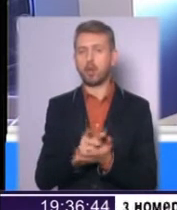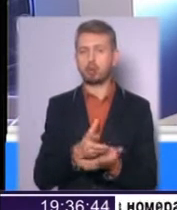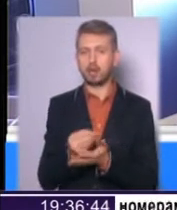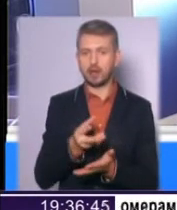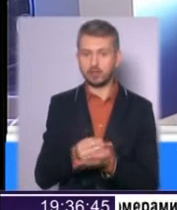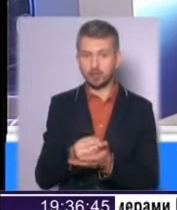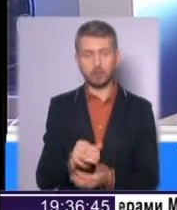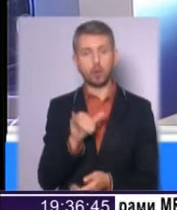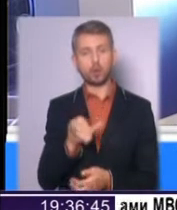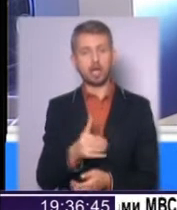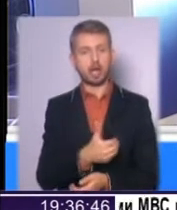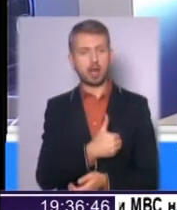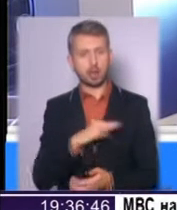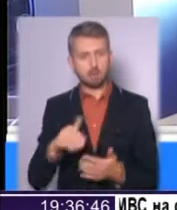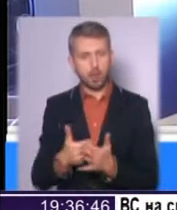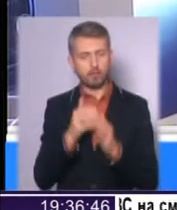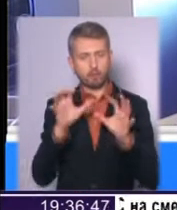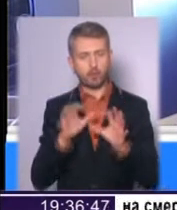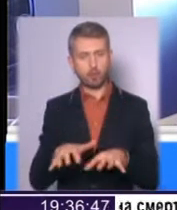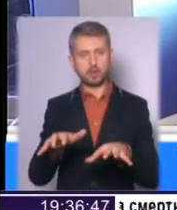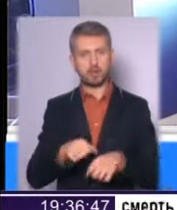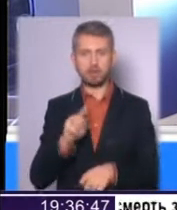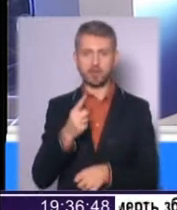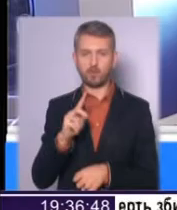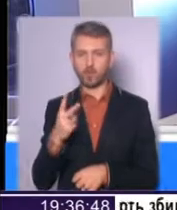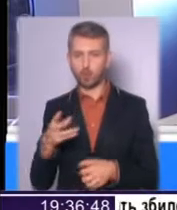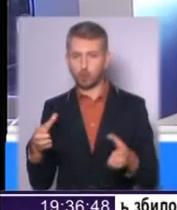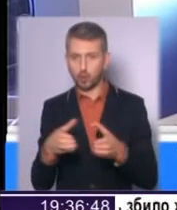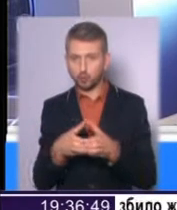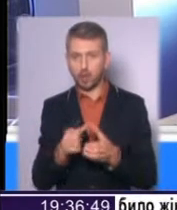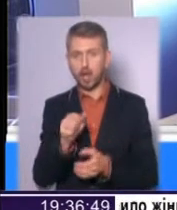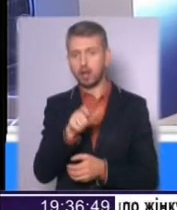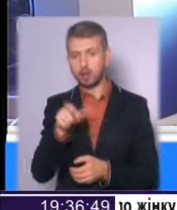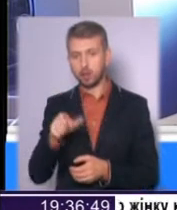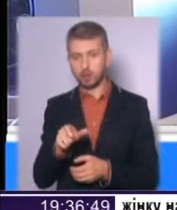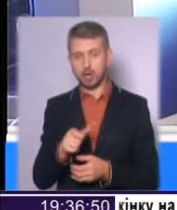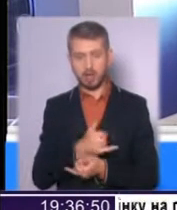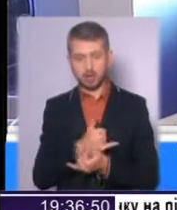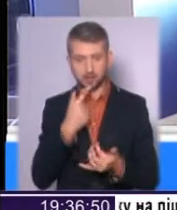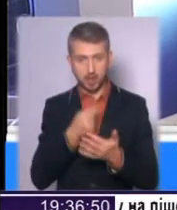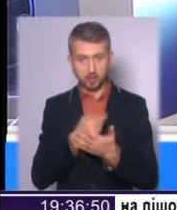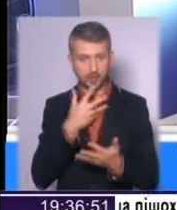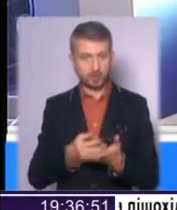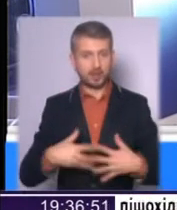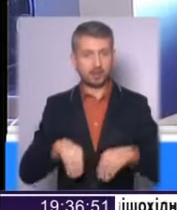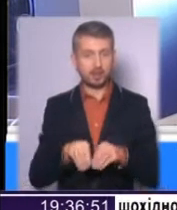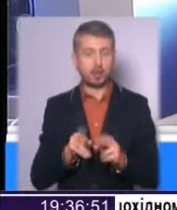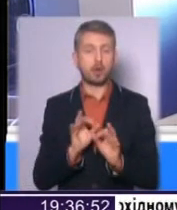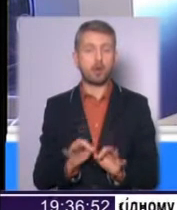Насчет администрирования НДС. Программа зависает и не работает полностью. Насчет